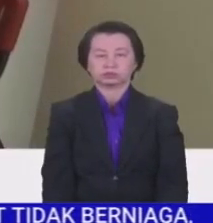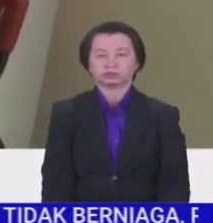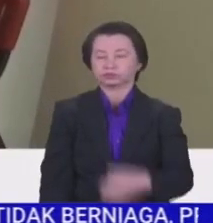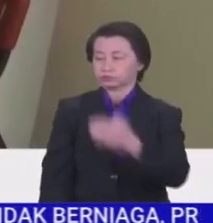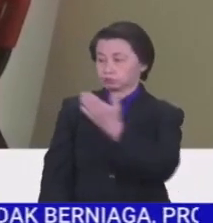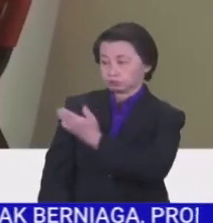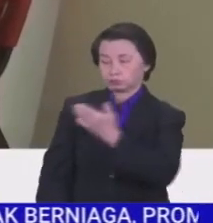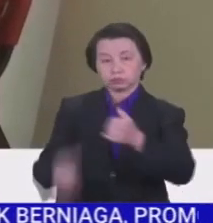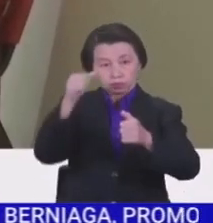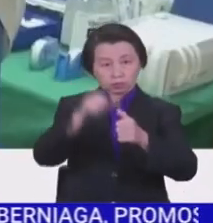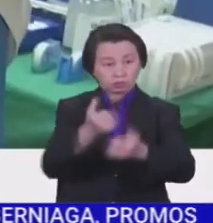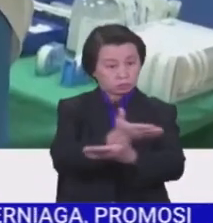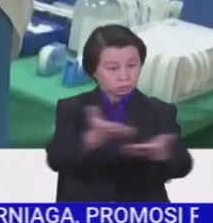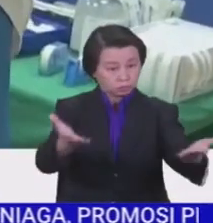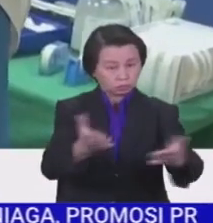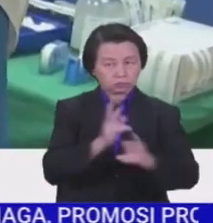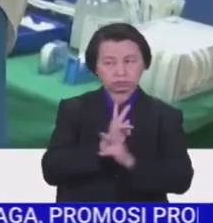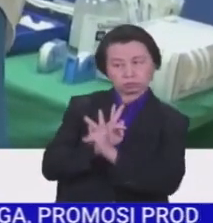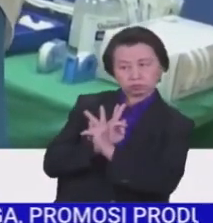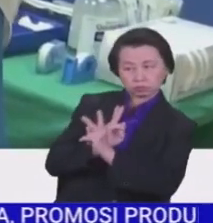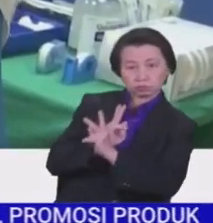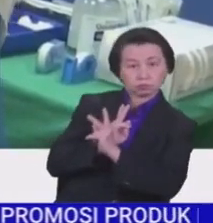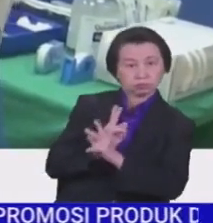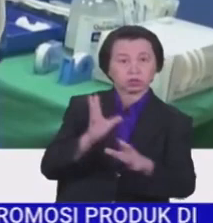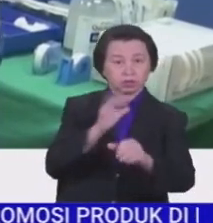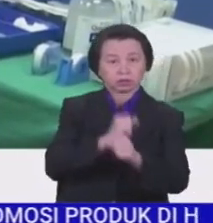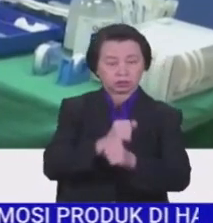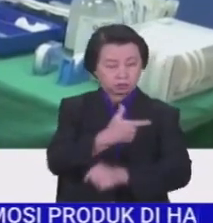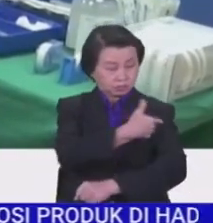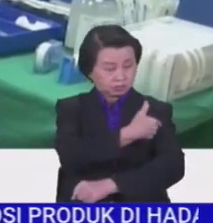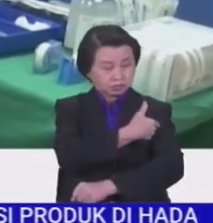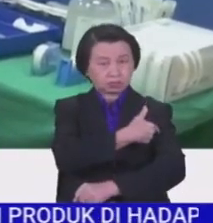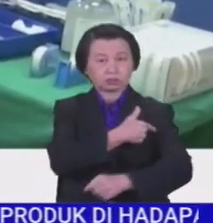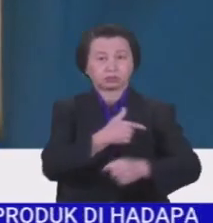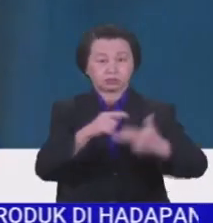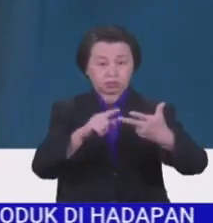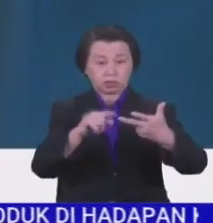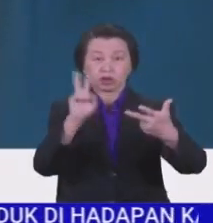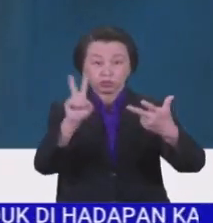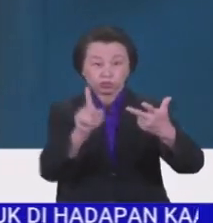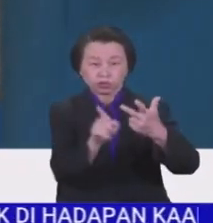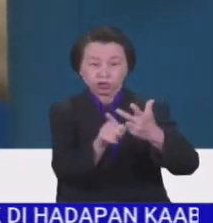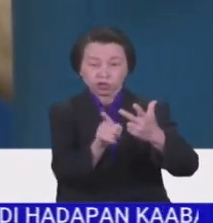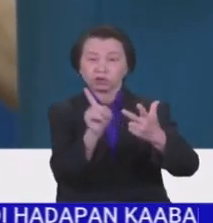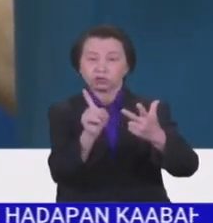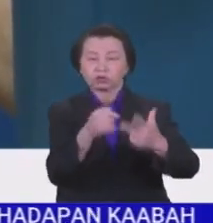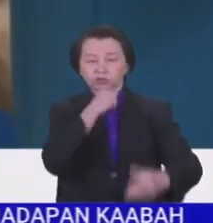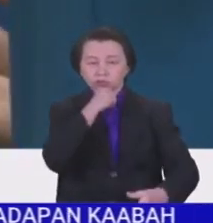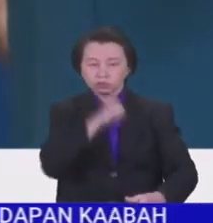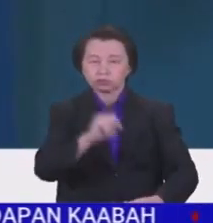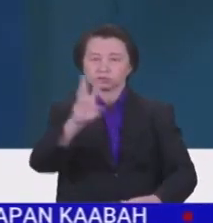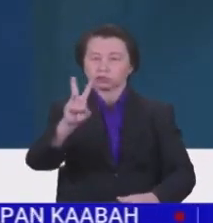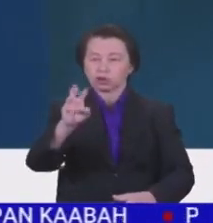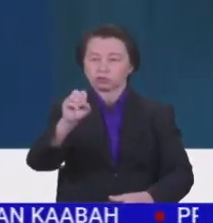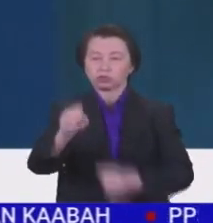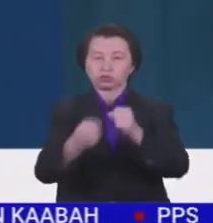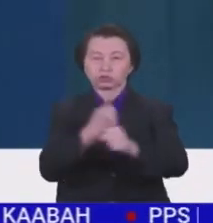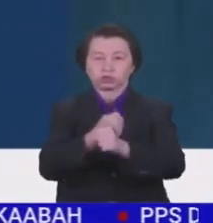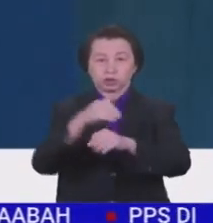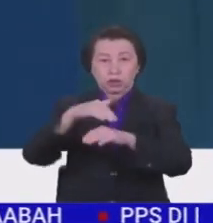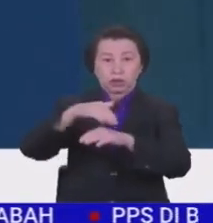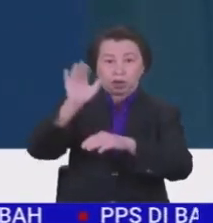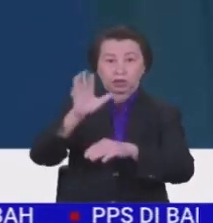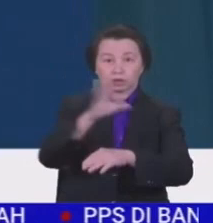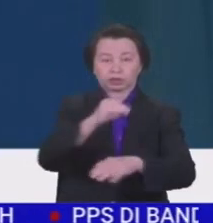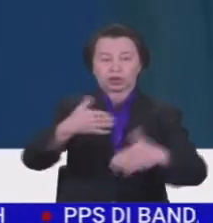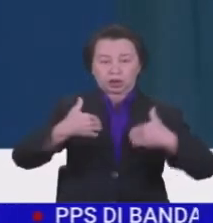Beliau mengingatkan semua pihak terus berjaga-jaga dan mendapatkan dos penggalak kedua bagi mereka yang berusia 60 tahun ke atas